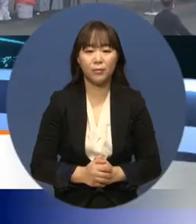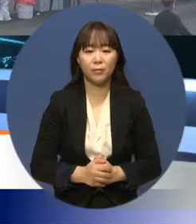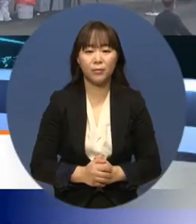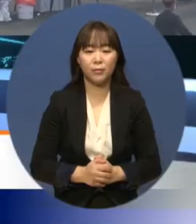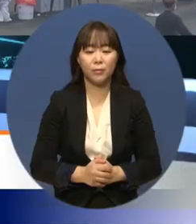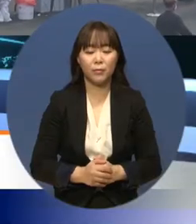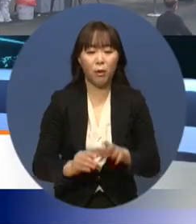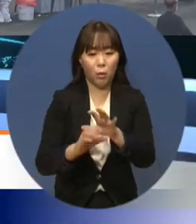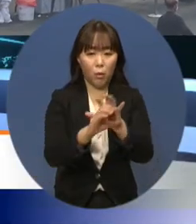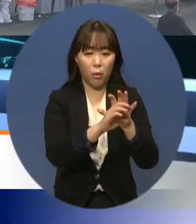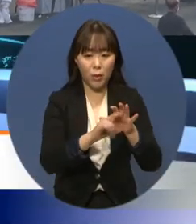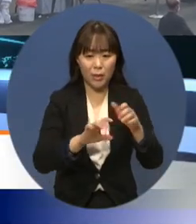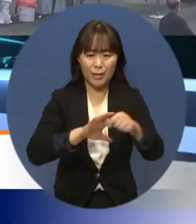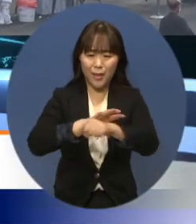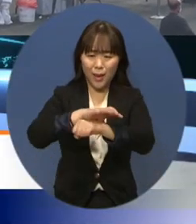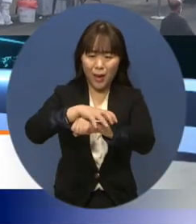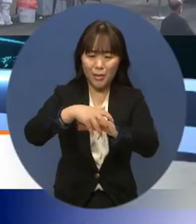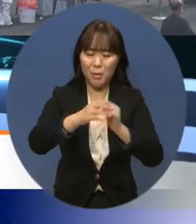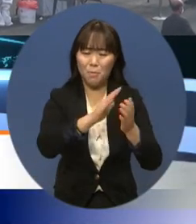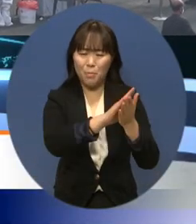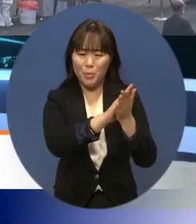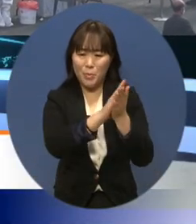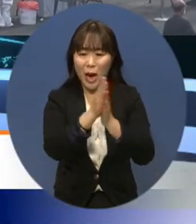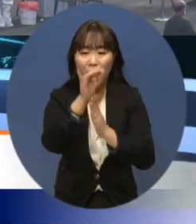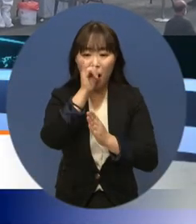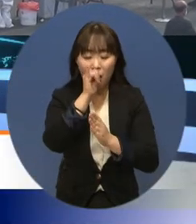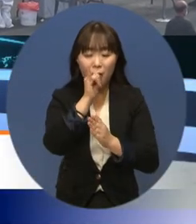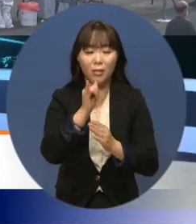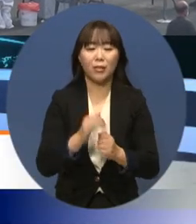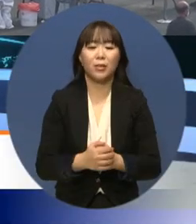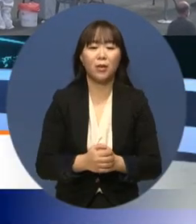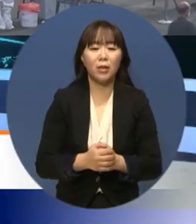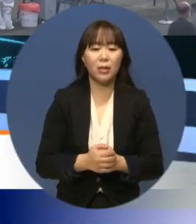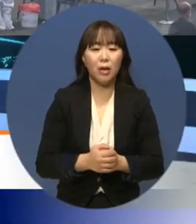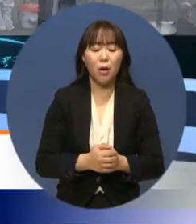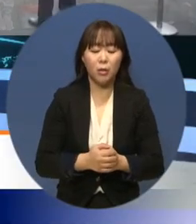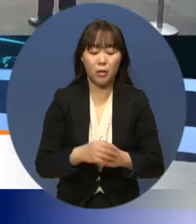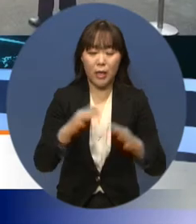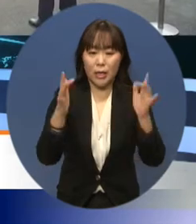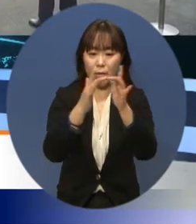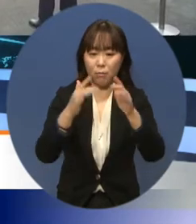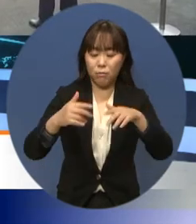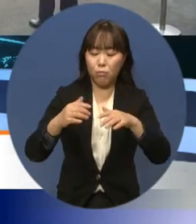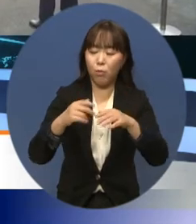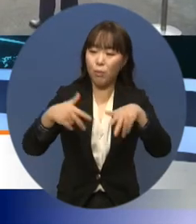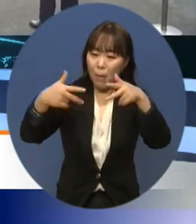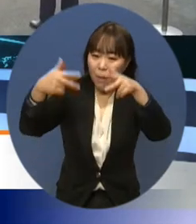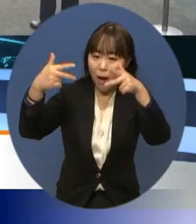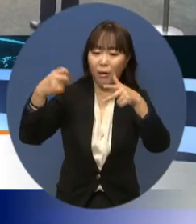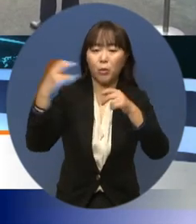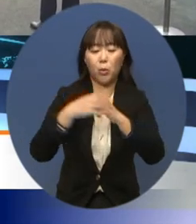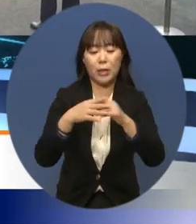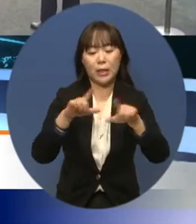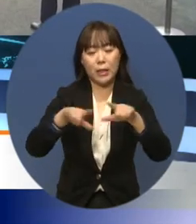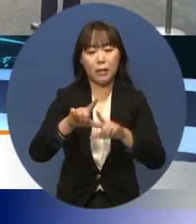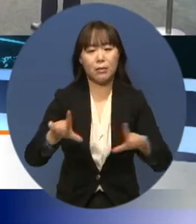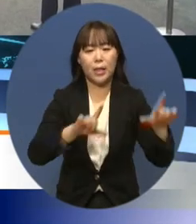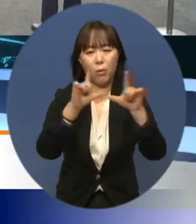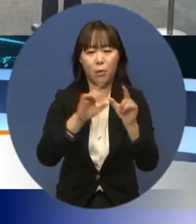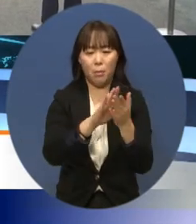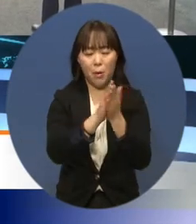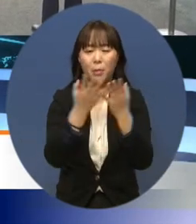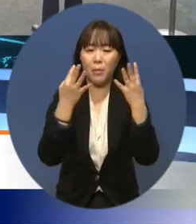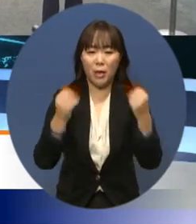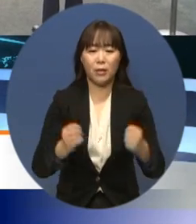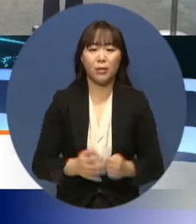코론 알고는 전세계 큰 변화를 불러 갔는데요 무엇보다 b 대변이 강조되며 일상 생활이 많이 바뀐